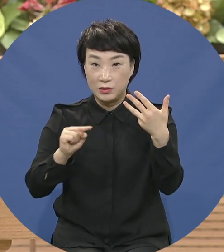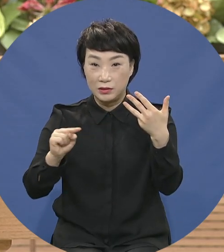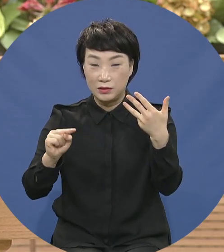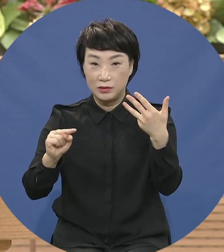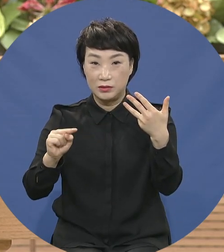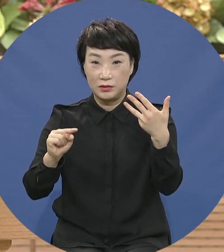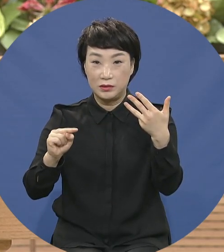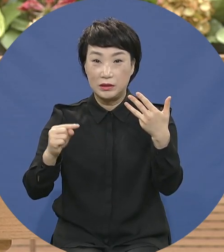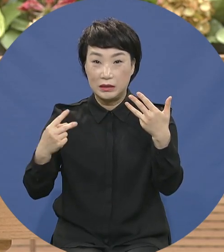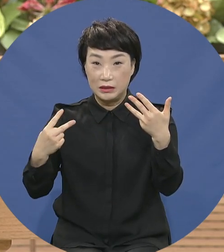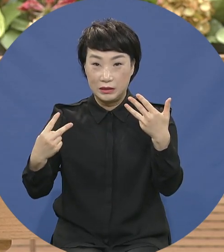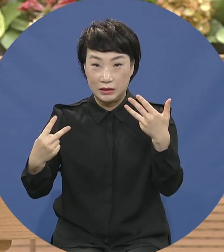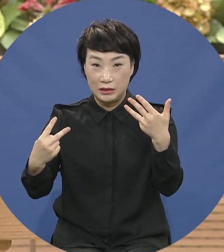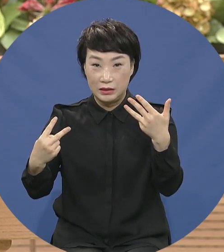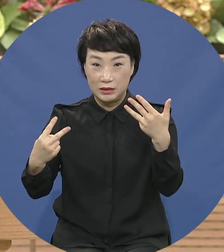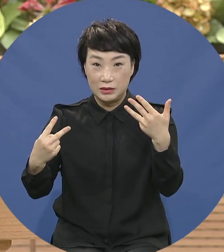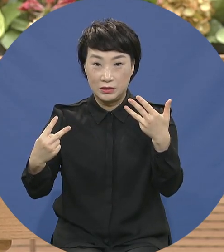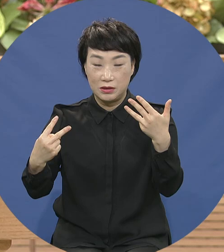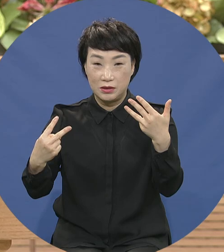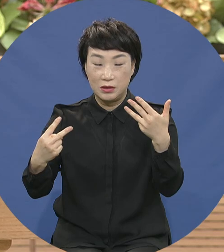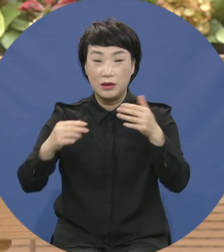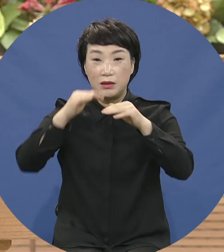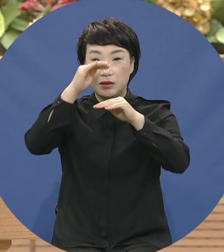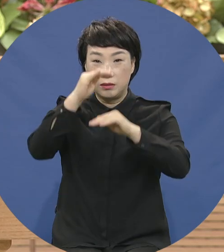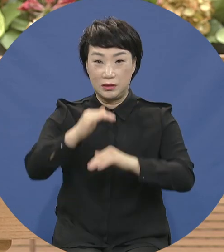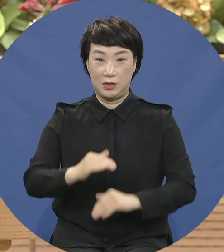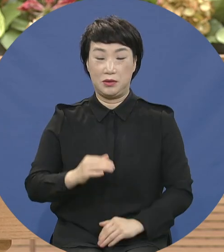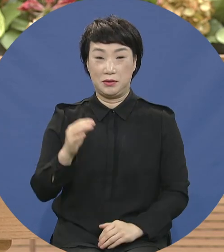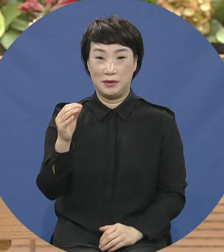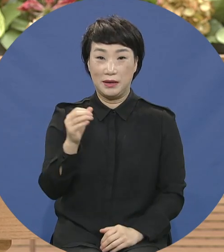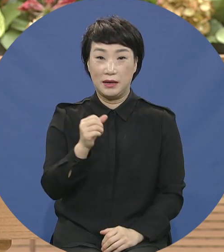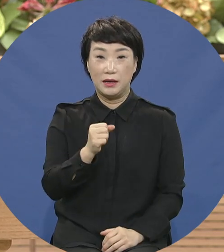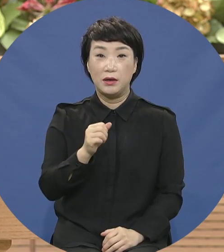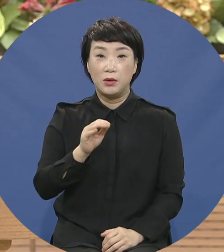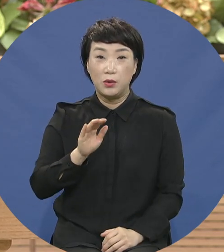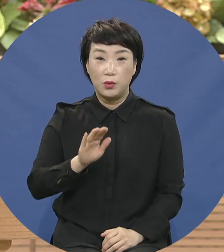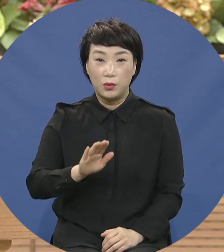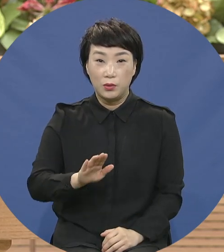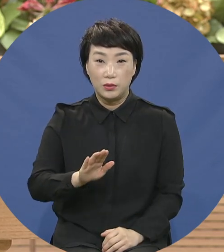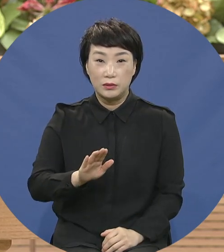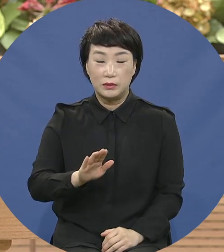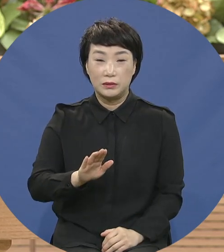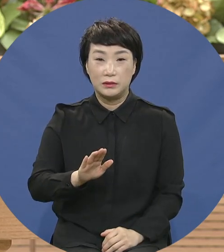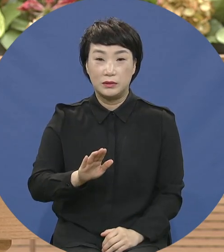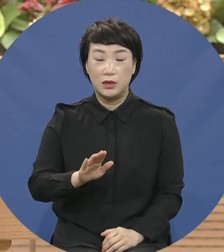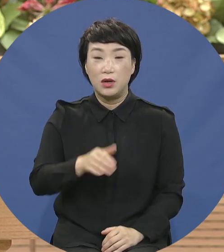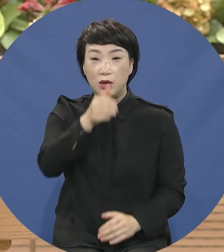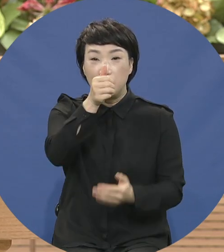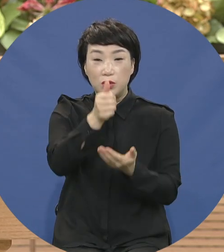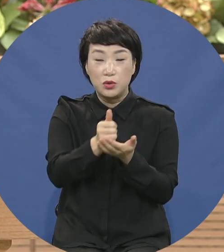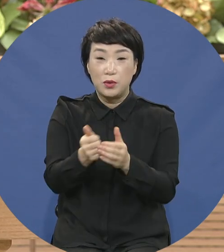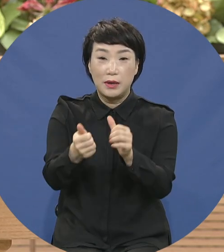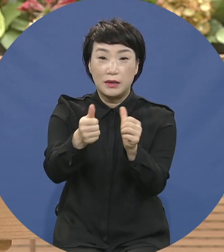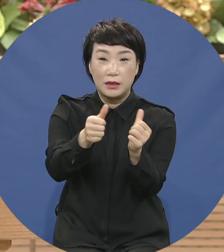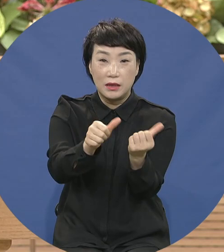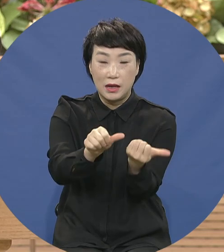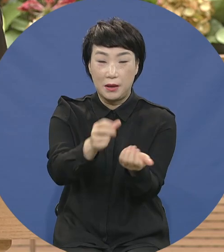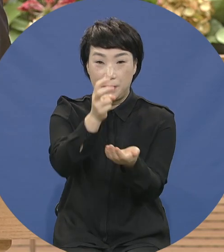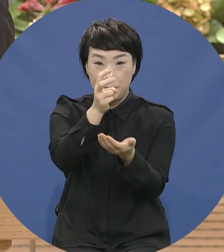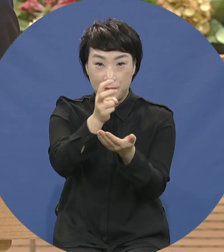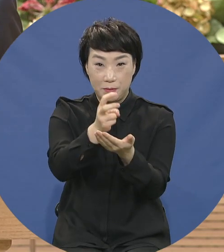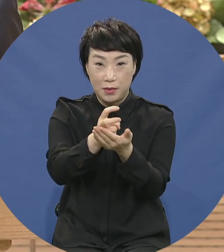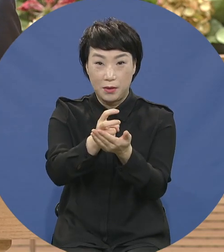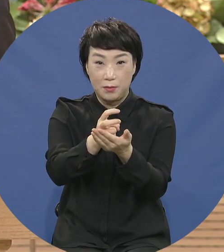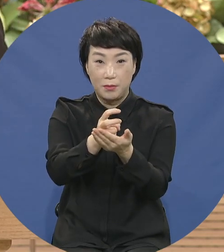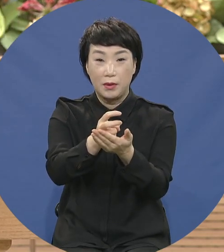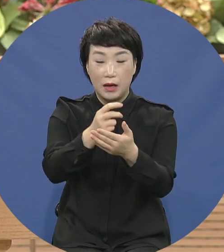1절에서 2절의 본문의 말씀을 중심으로 죄와